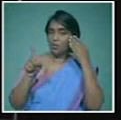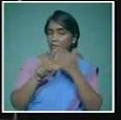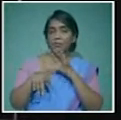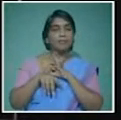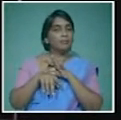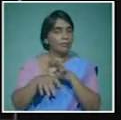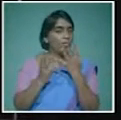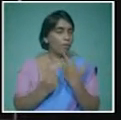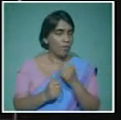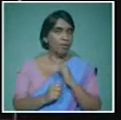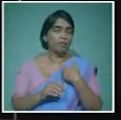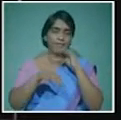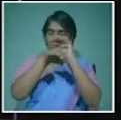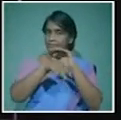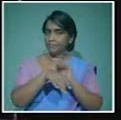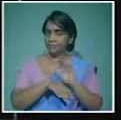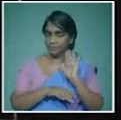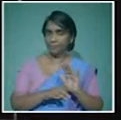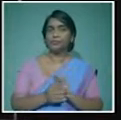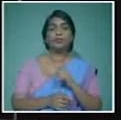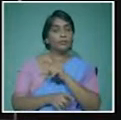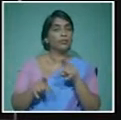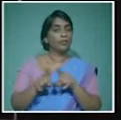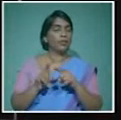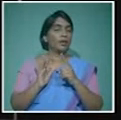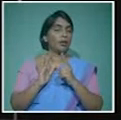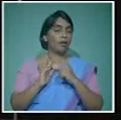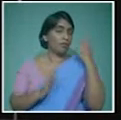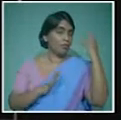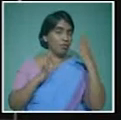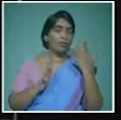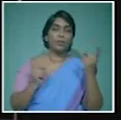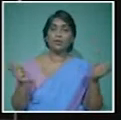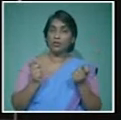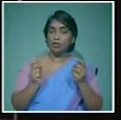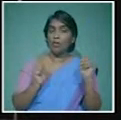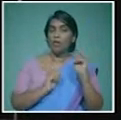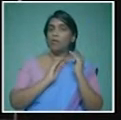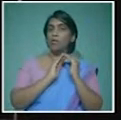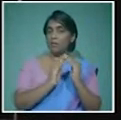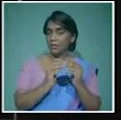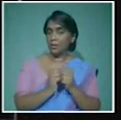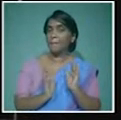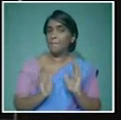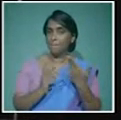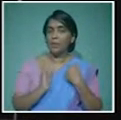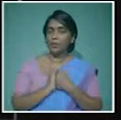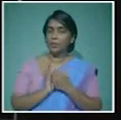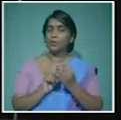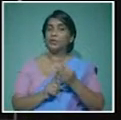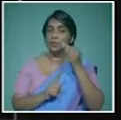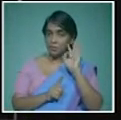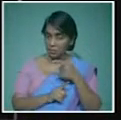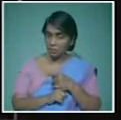රැගෙන යා යුතු බව හඳුනාගෙන තියෙනවා. ඒ අනුව ජාත්‍යන්තර වෙළඳ කාර්යාලයක් පිහිටුවීමට අතිගරු